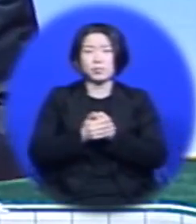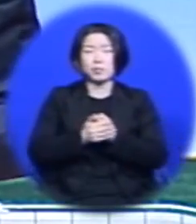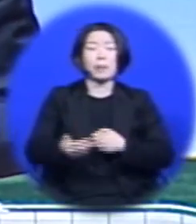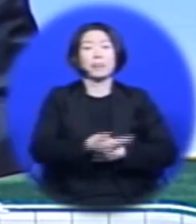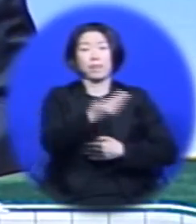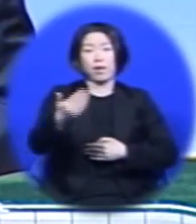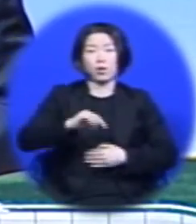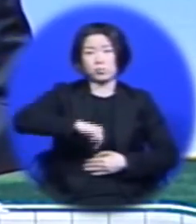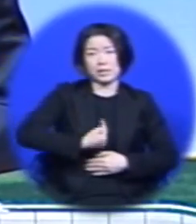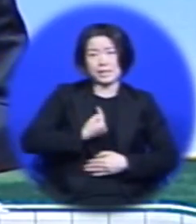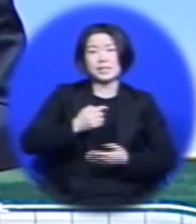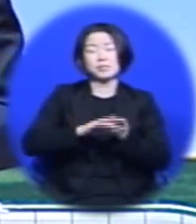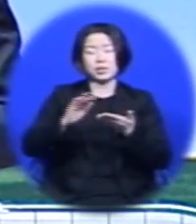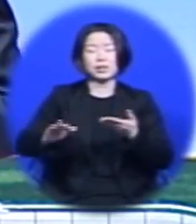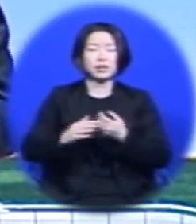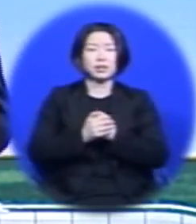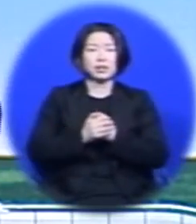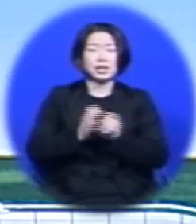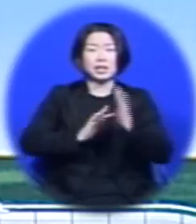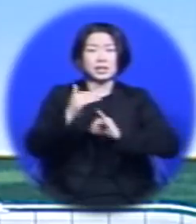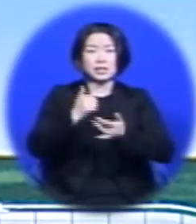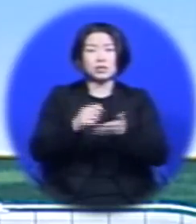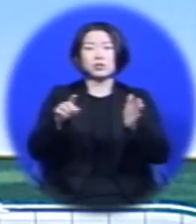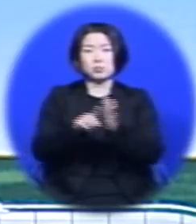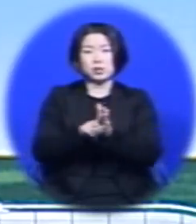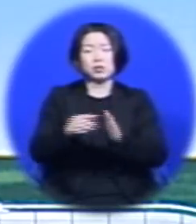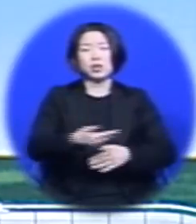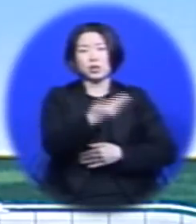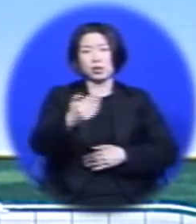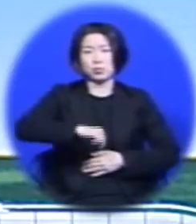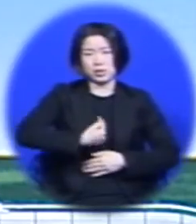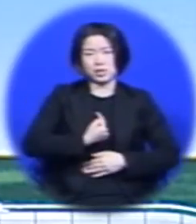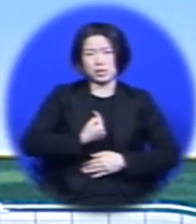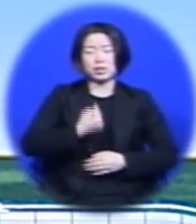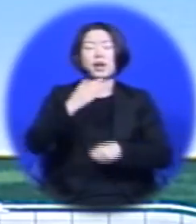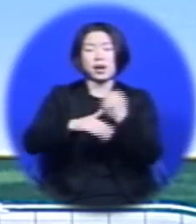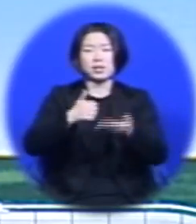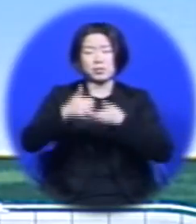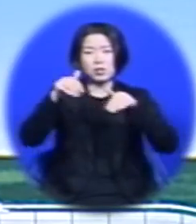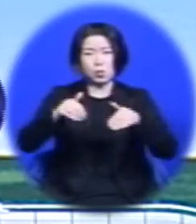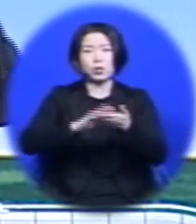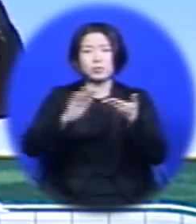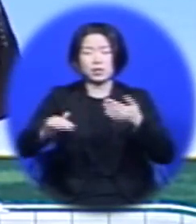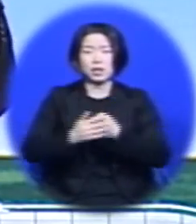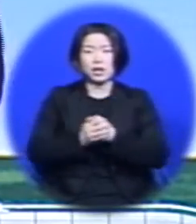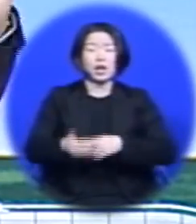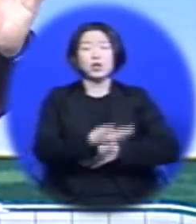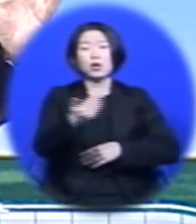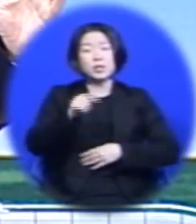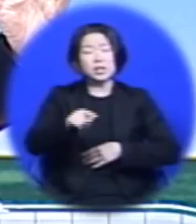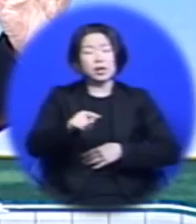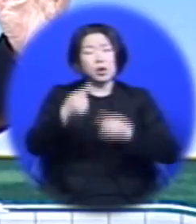여러분 자신입니다 예수를 믿은 여러분 자신 하나님의 좀 2 여러분이 그 점이